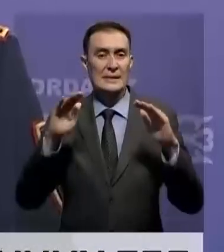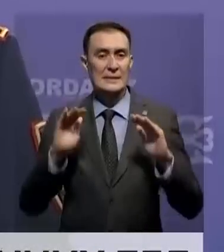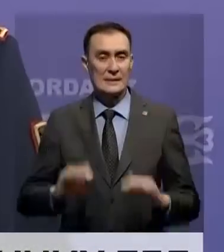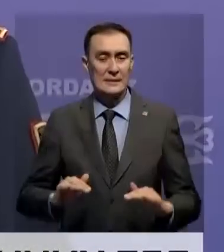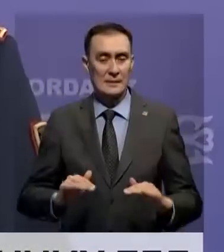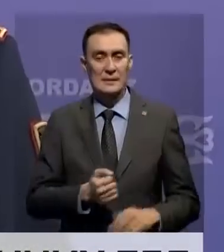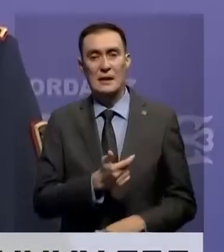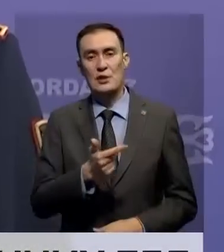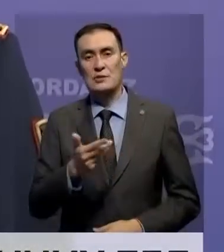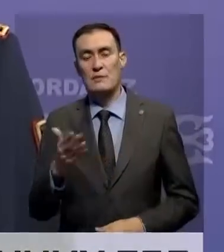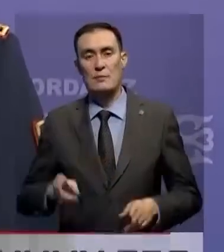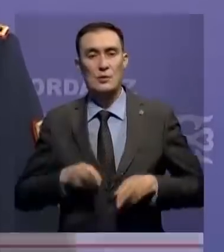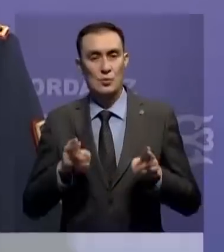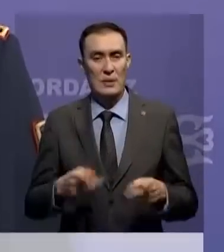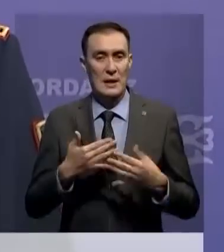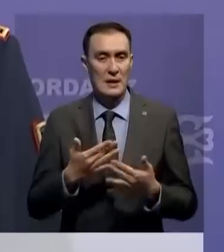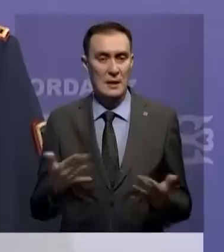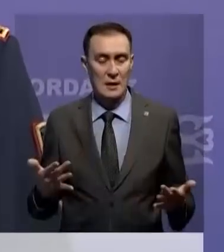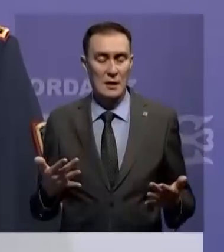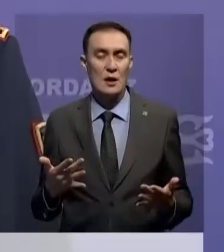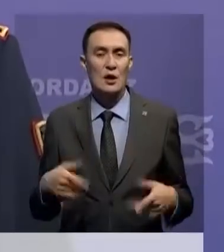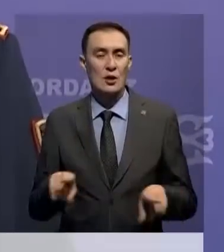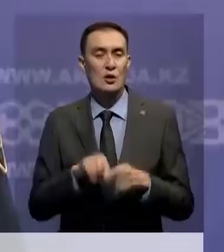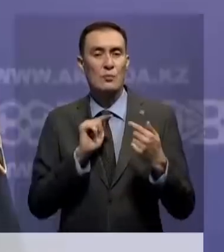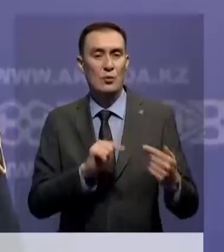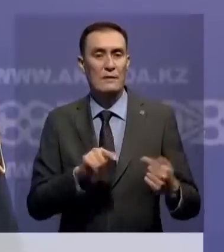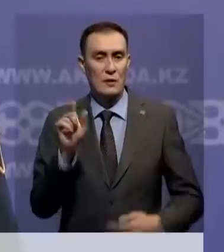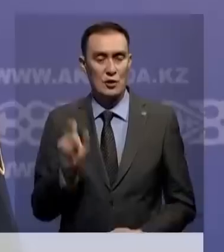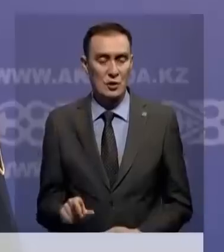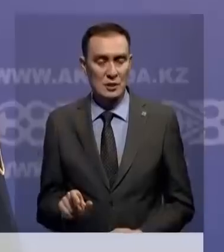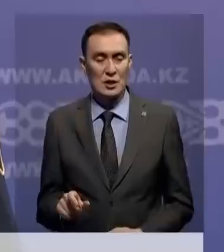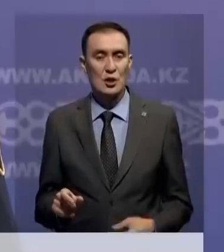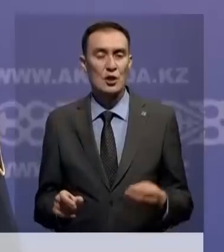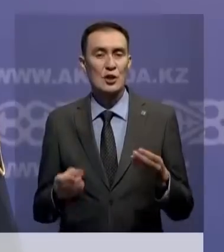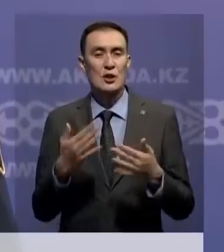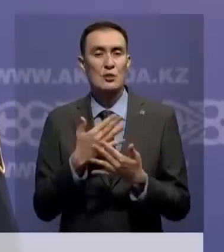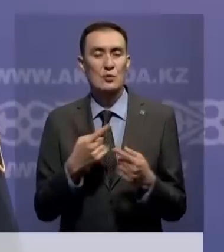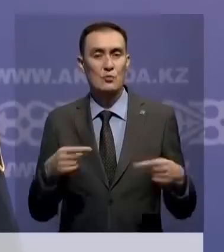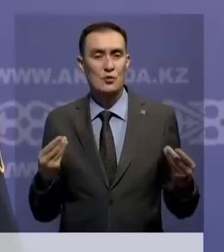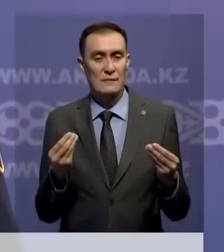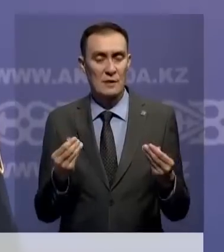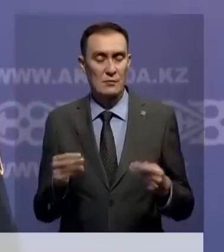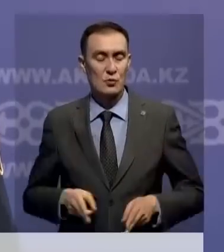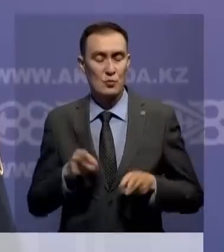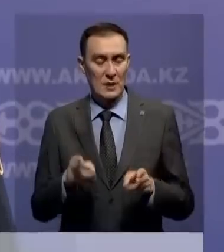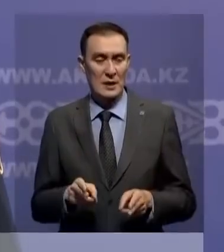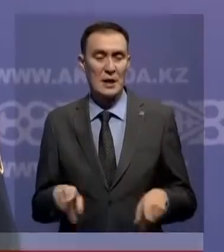Снизилось количество преступлений, в том числе против личности и имущественных видов преступления. При